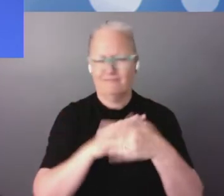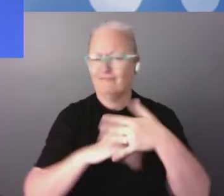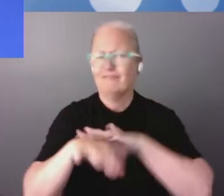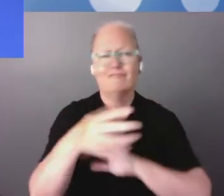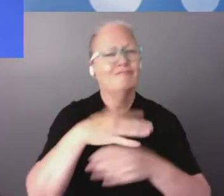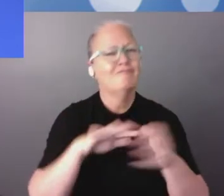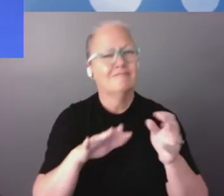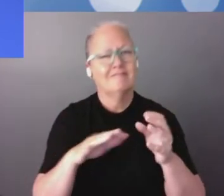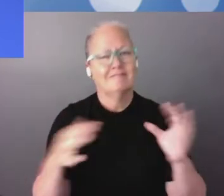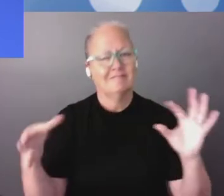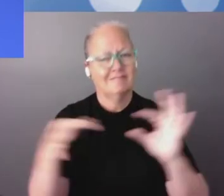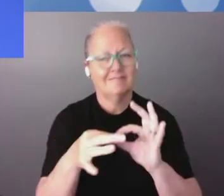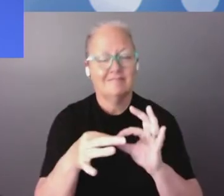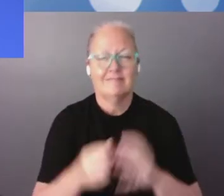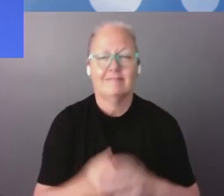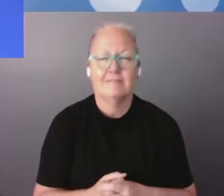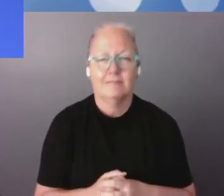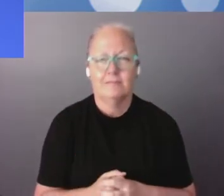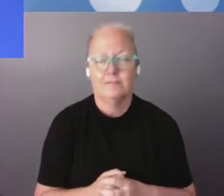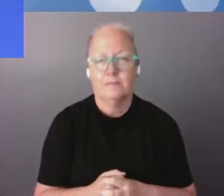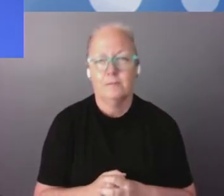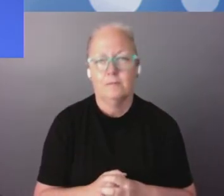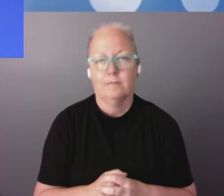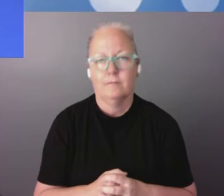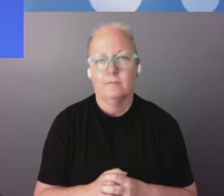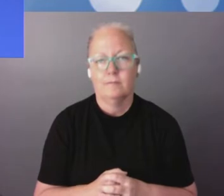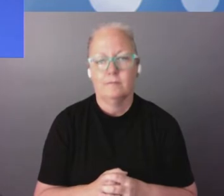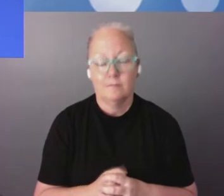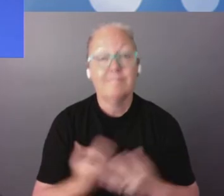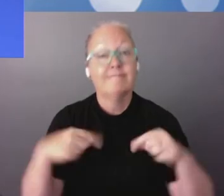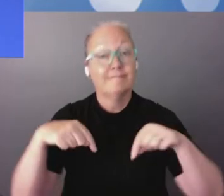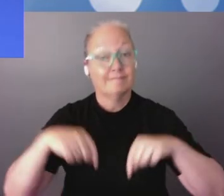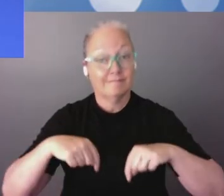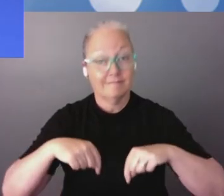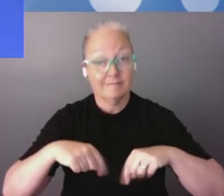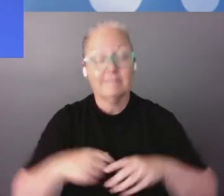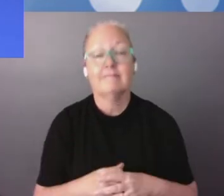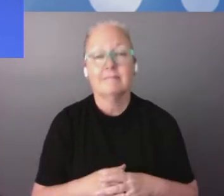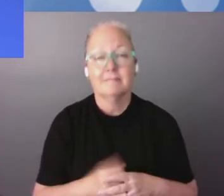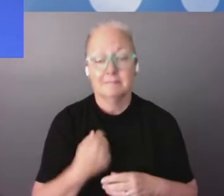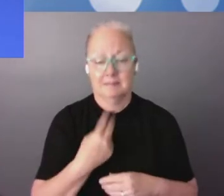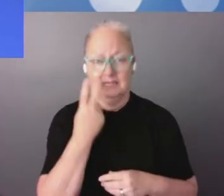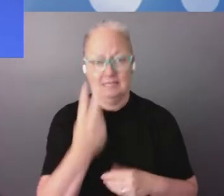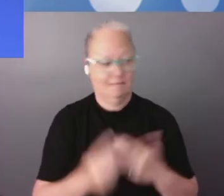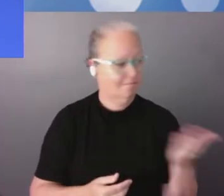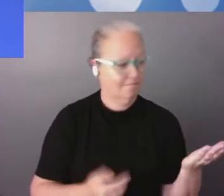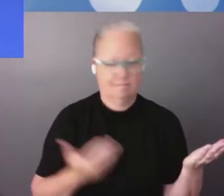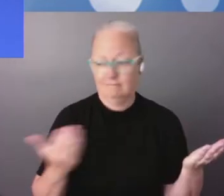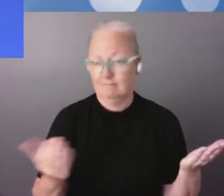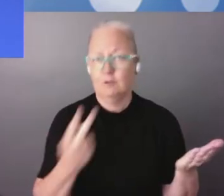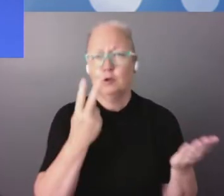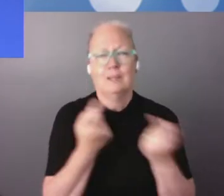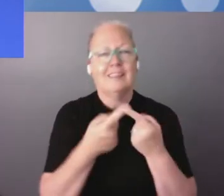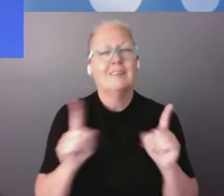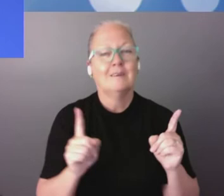aujourd'hui, nous observons une conjonction de ces deux mondes dans notre vie